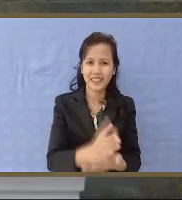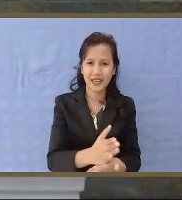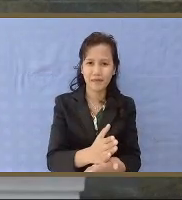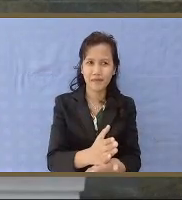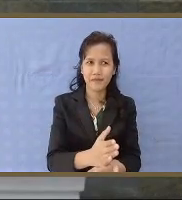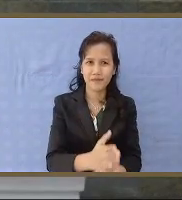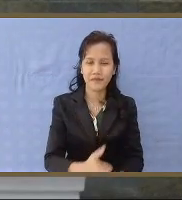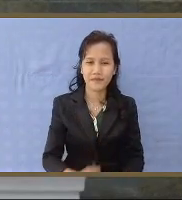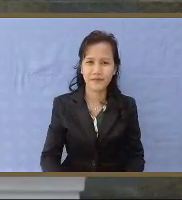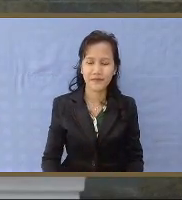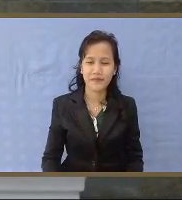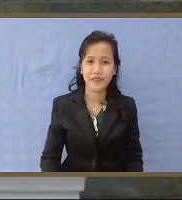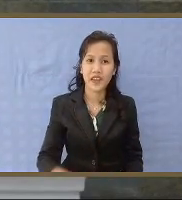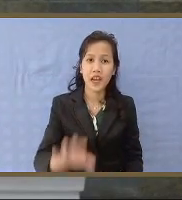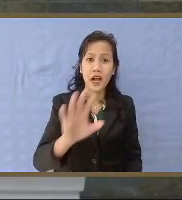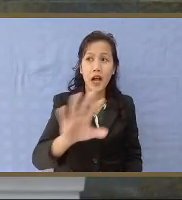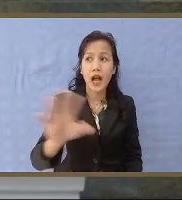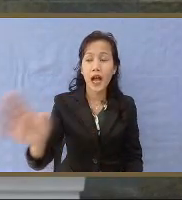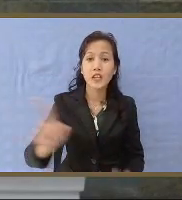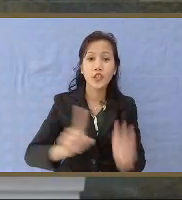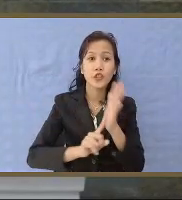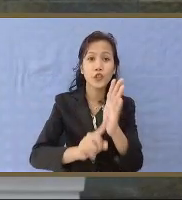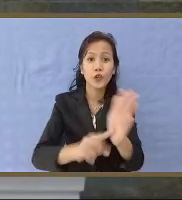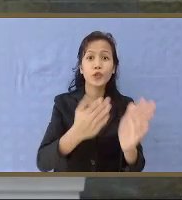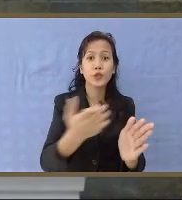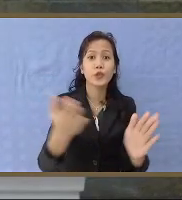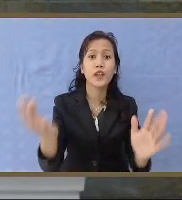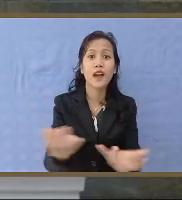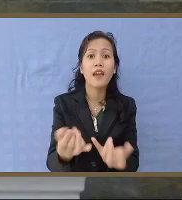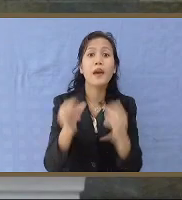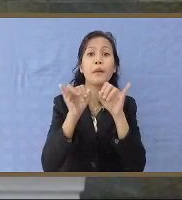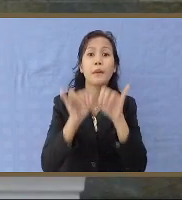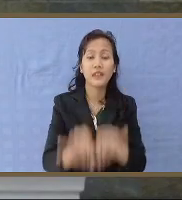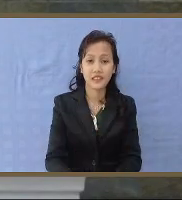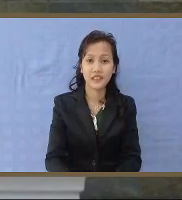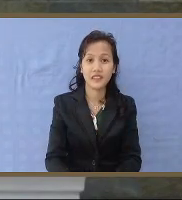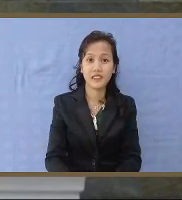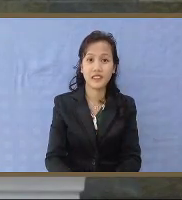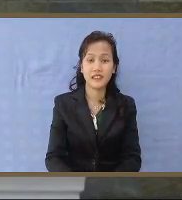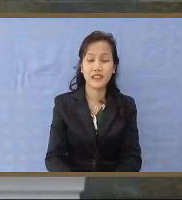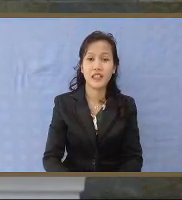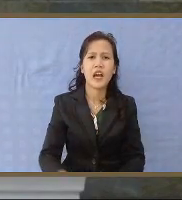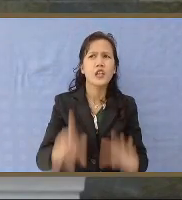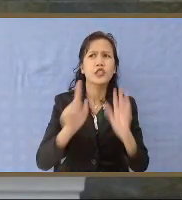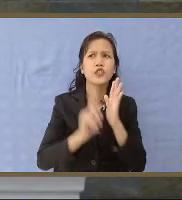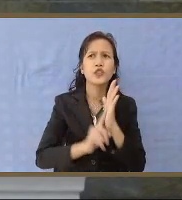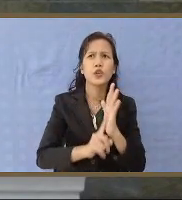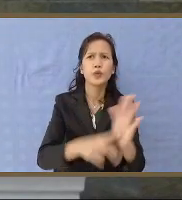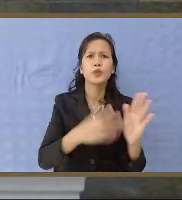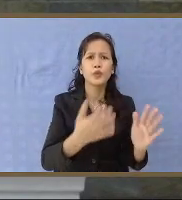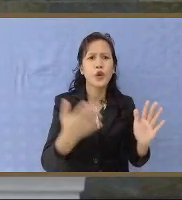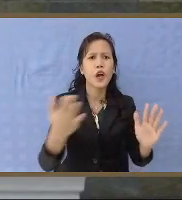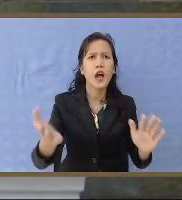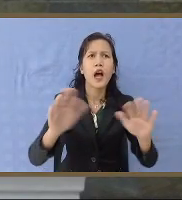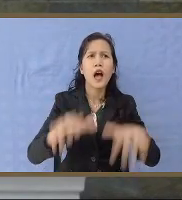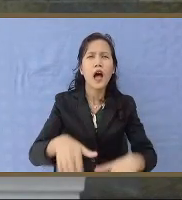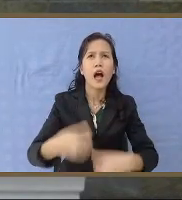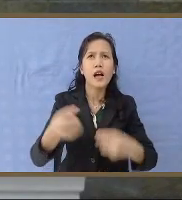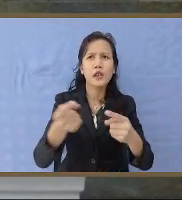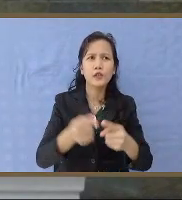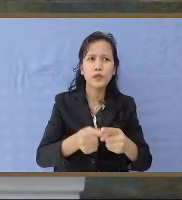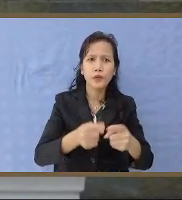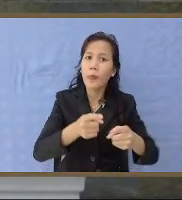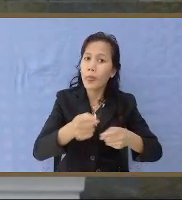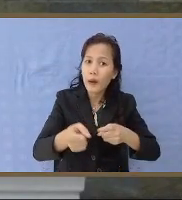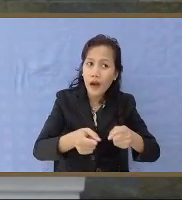po, pinapakita ko po sa inyo ang kahalagahan. Ipinapakita ko po sa inyo ang paano nyo po i-ooperate, paano nyo